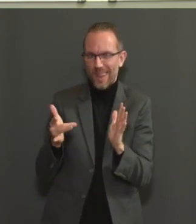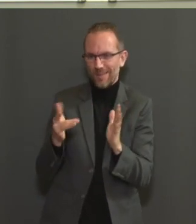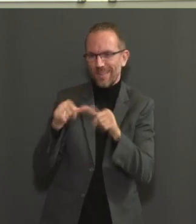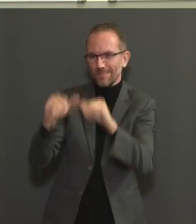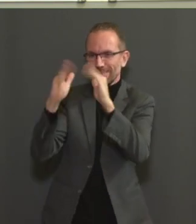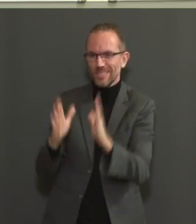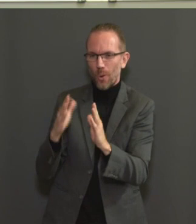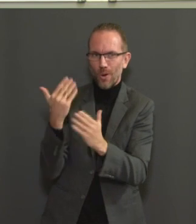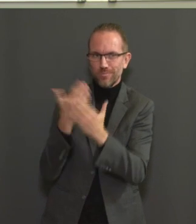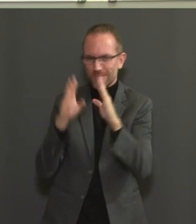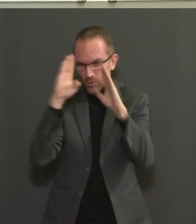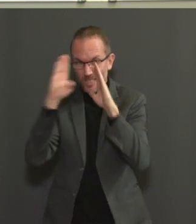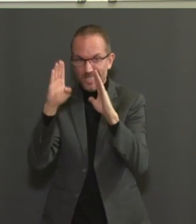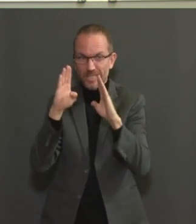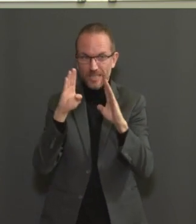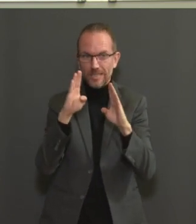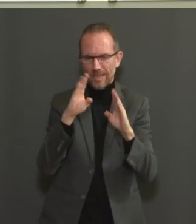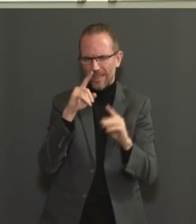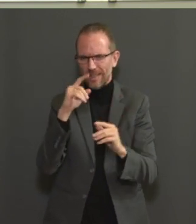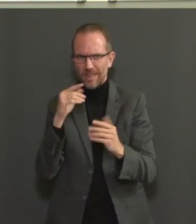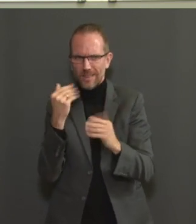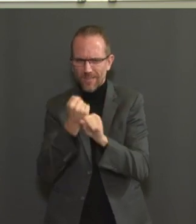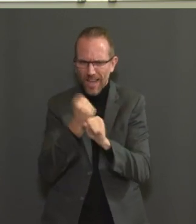ont pris place au niveau du secondaire.